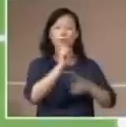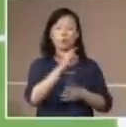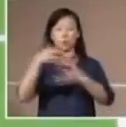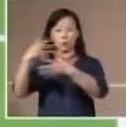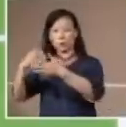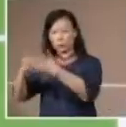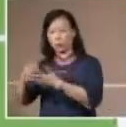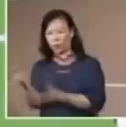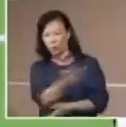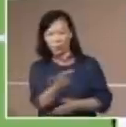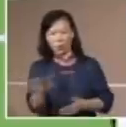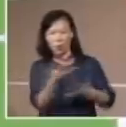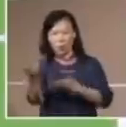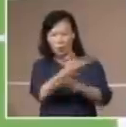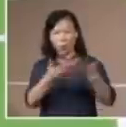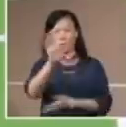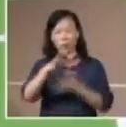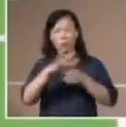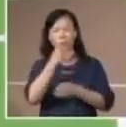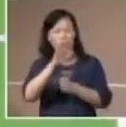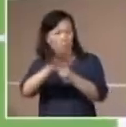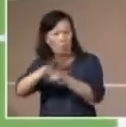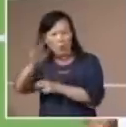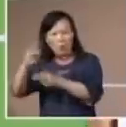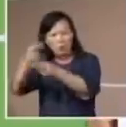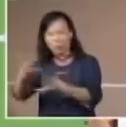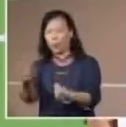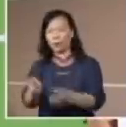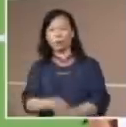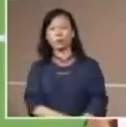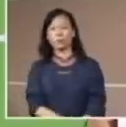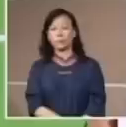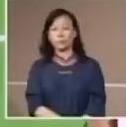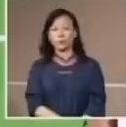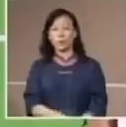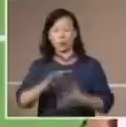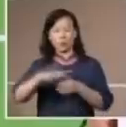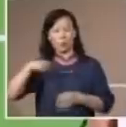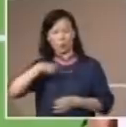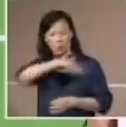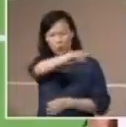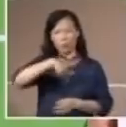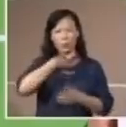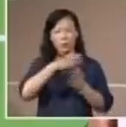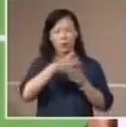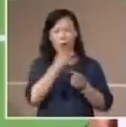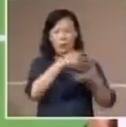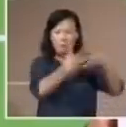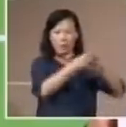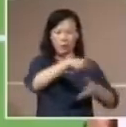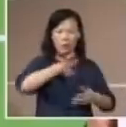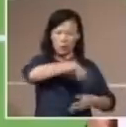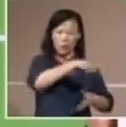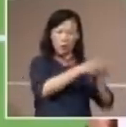中国互动往来，但因是充满了不信任甲竞争。咱爱甲美国，要安